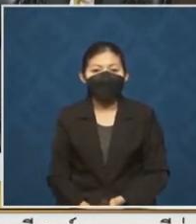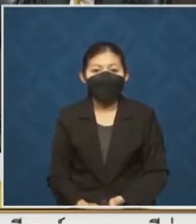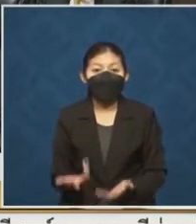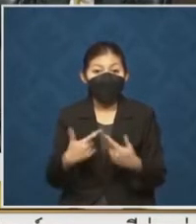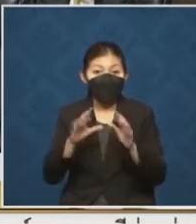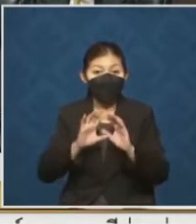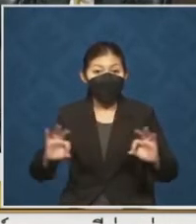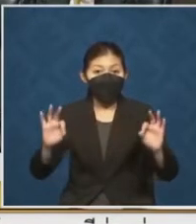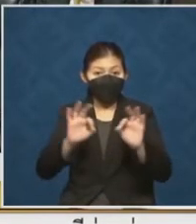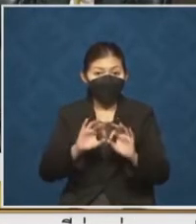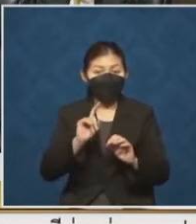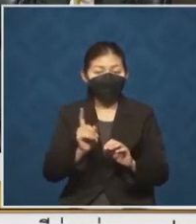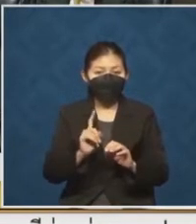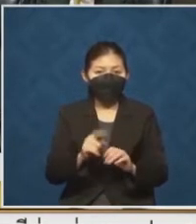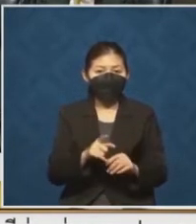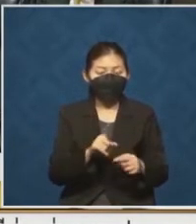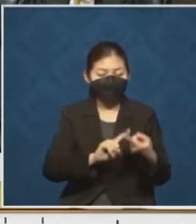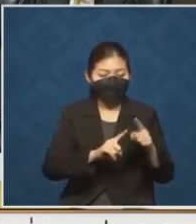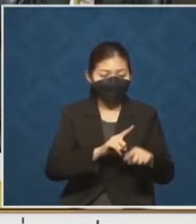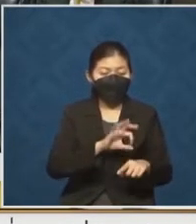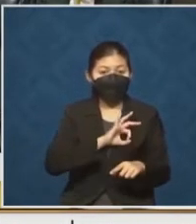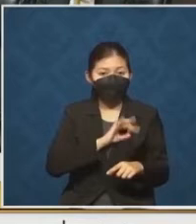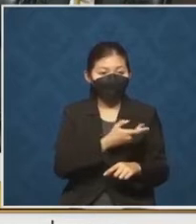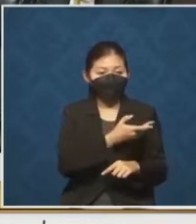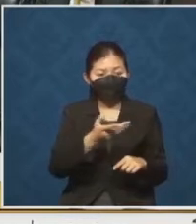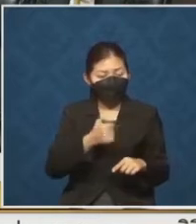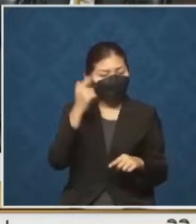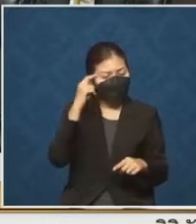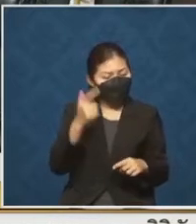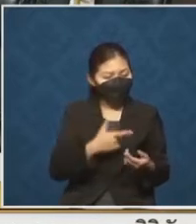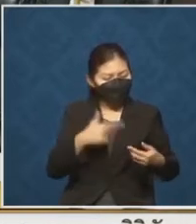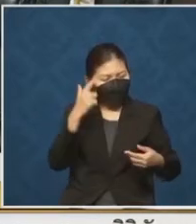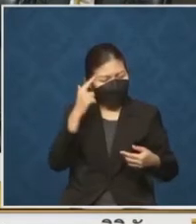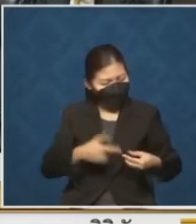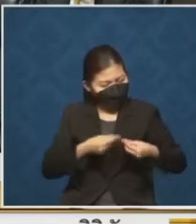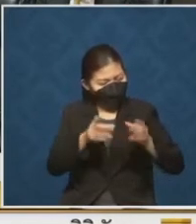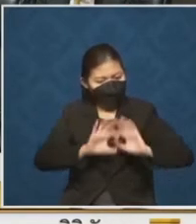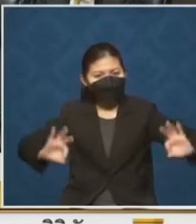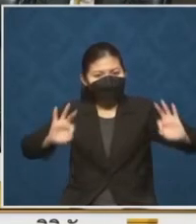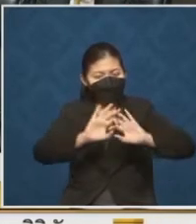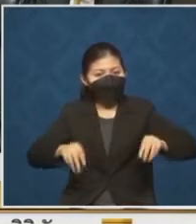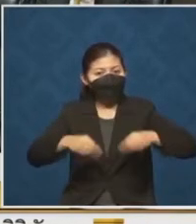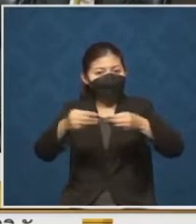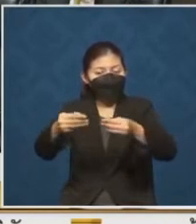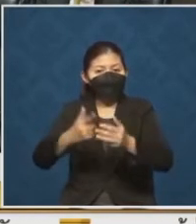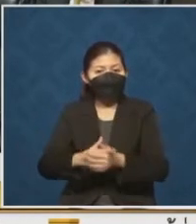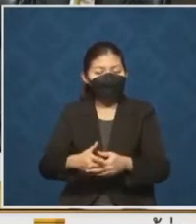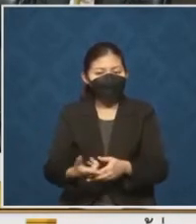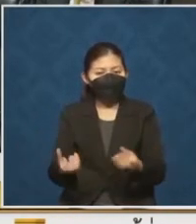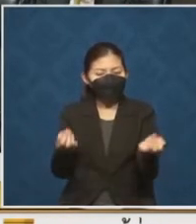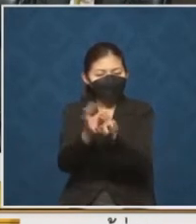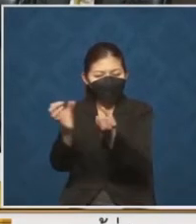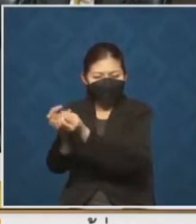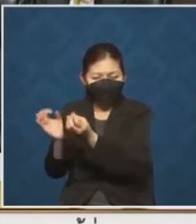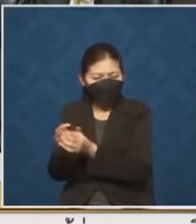การรายเล็กรายน้อยล้มหายตายฉากอ่าจนจะพังทั้งแผ่นดินที่ผมได้นำเรียนท่านประธานไป